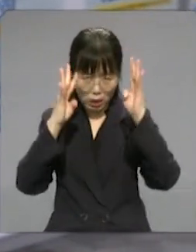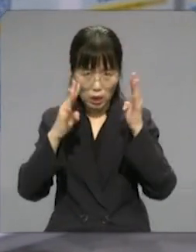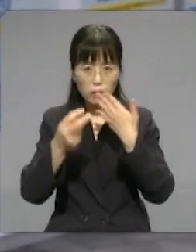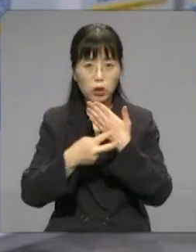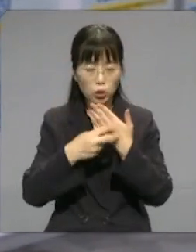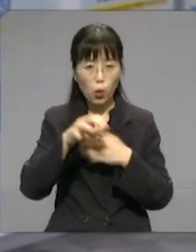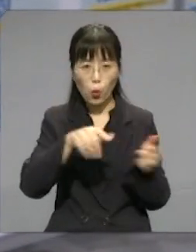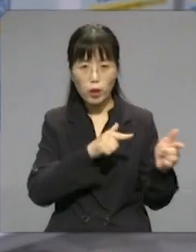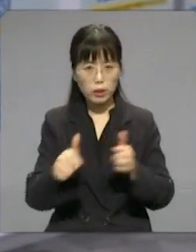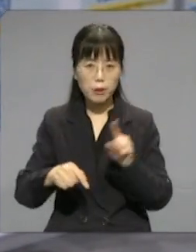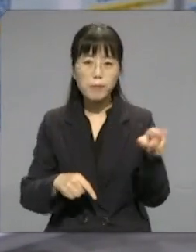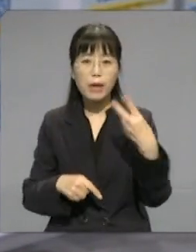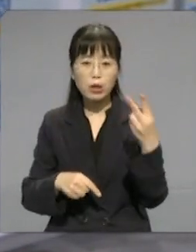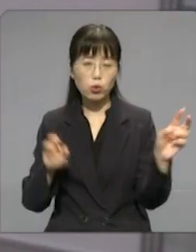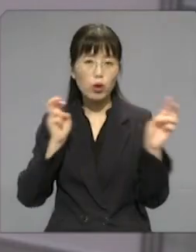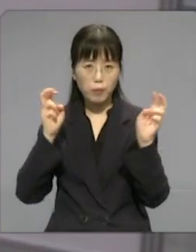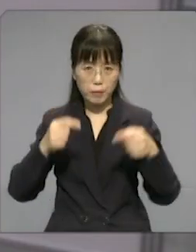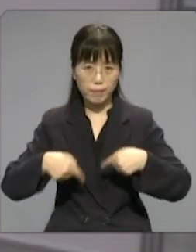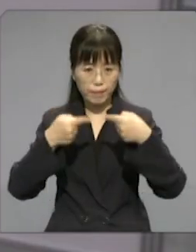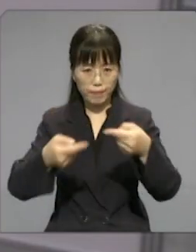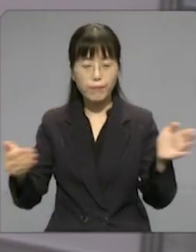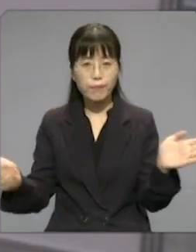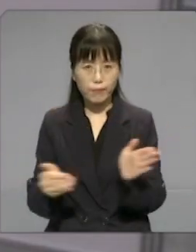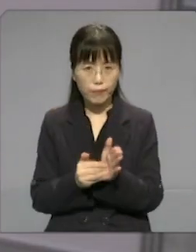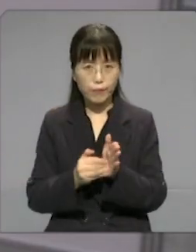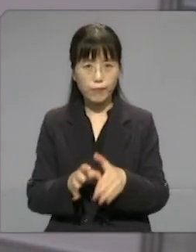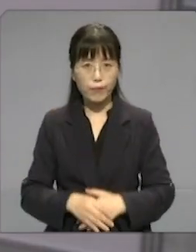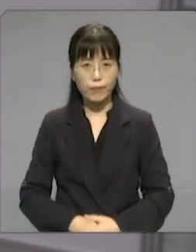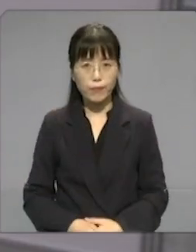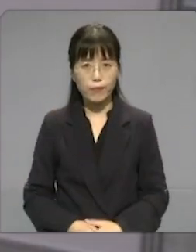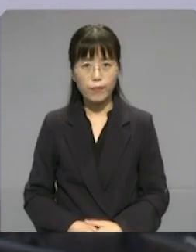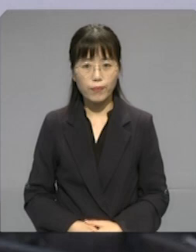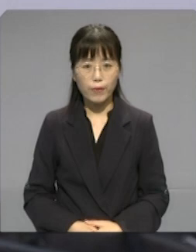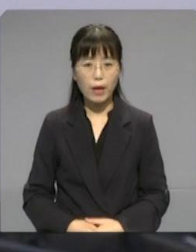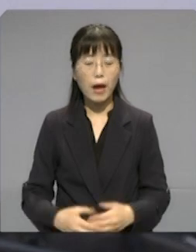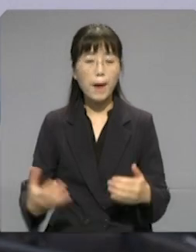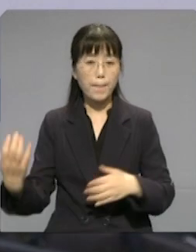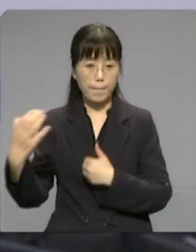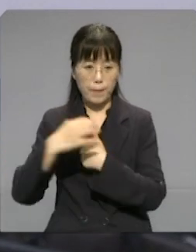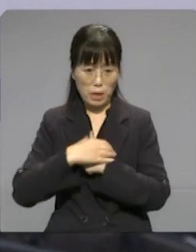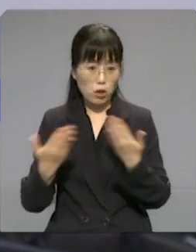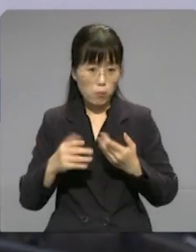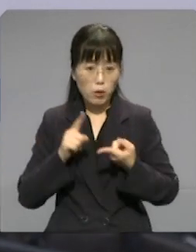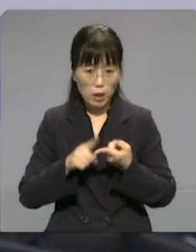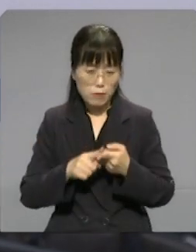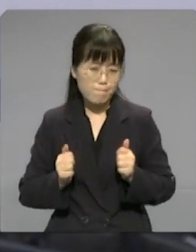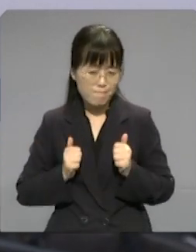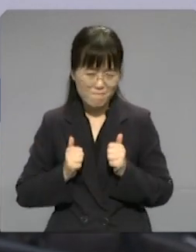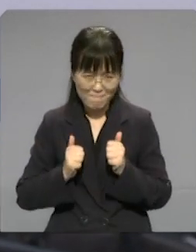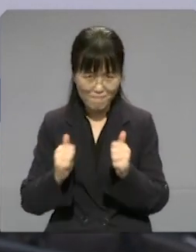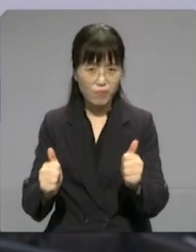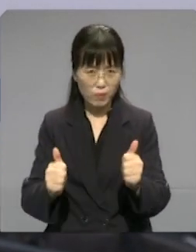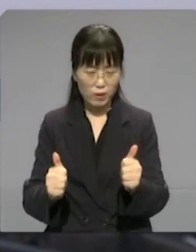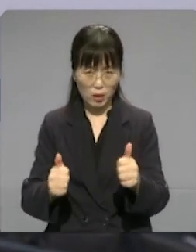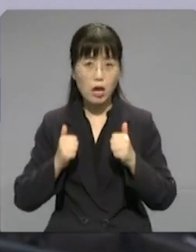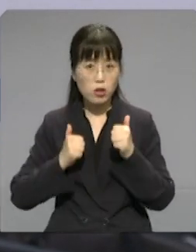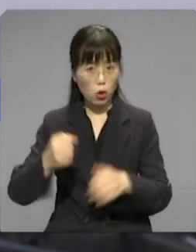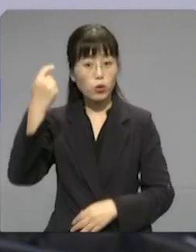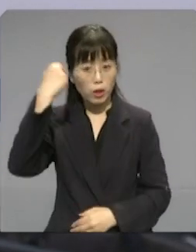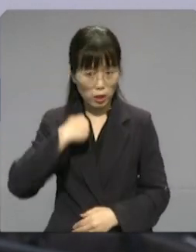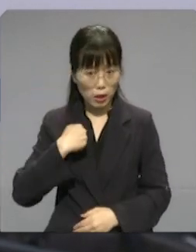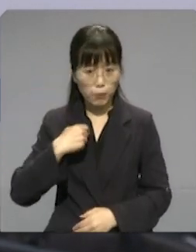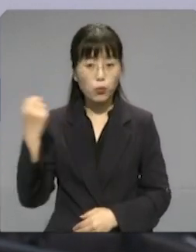인천의료원 등 102개 업체가 참여했습니다. 맡은 업무에 대해서 열심히 하려는 어떤 그런